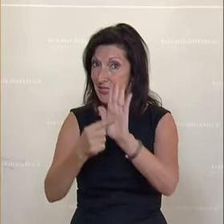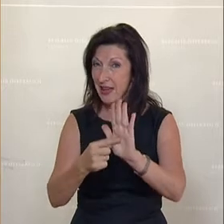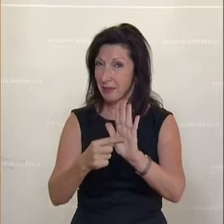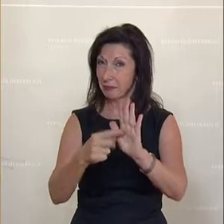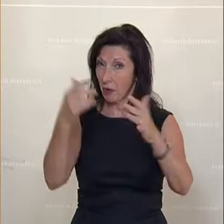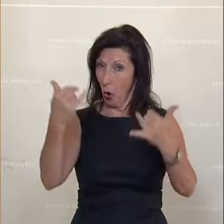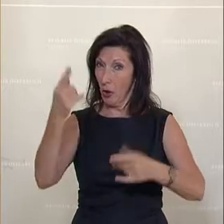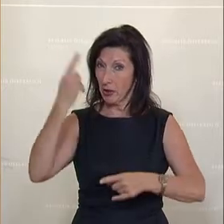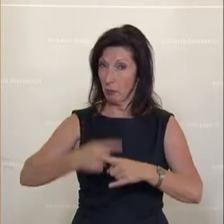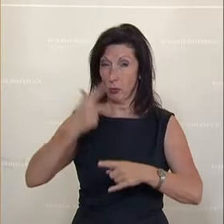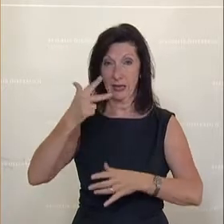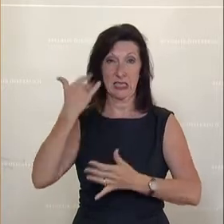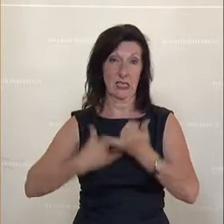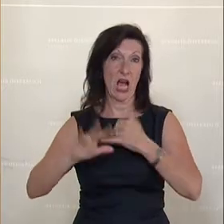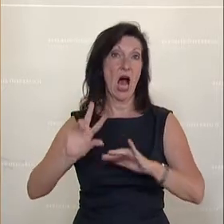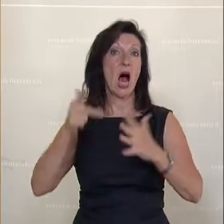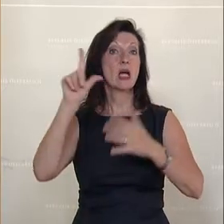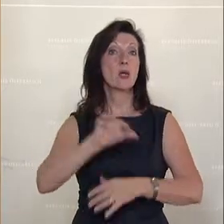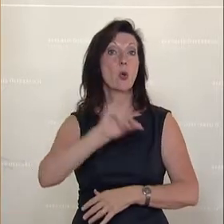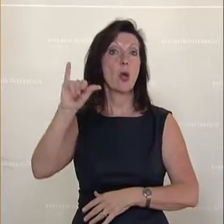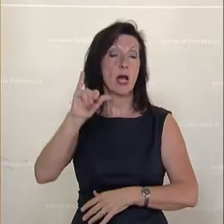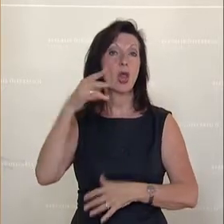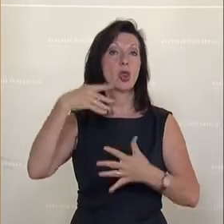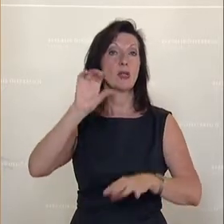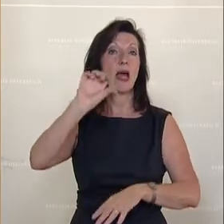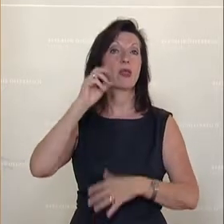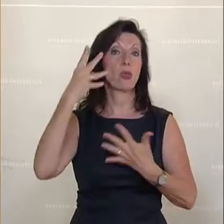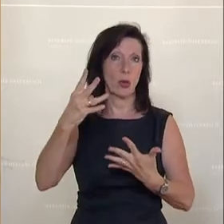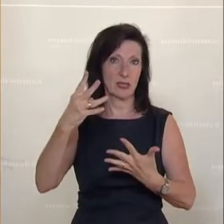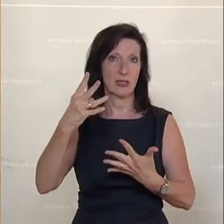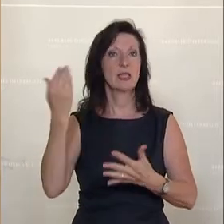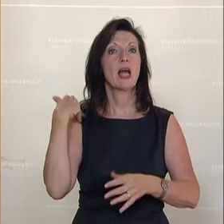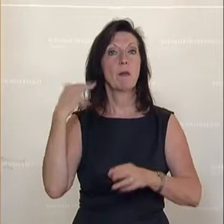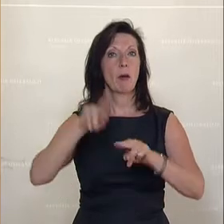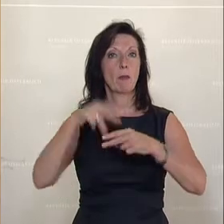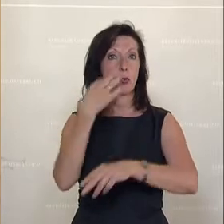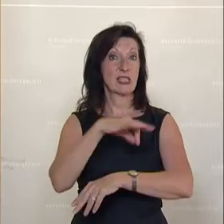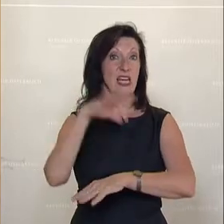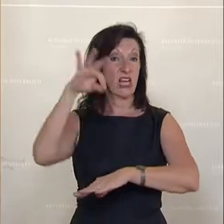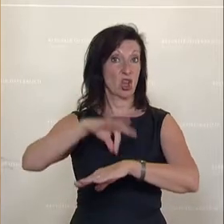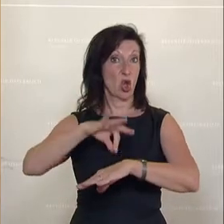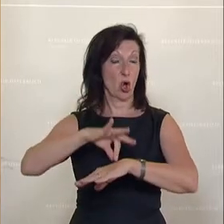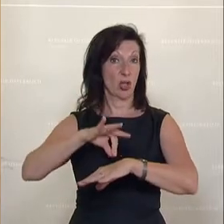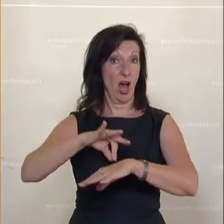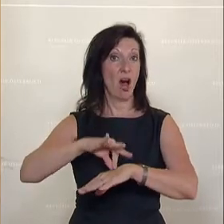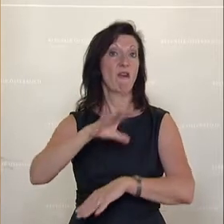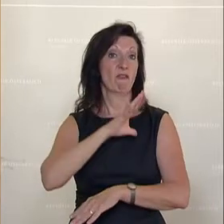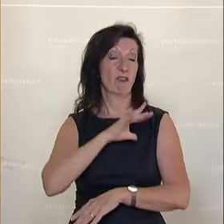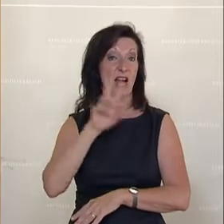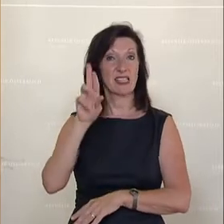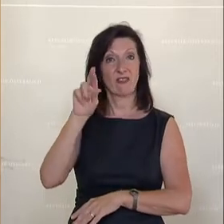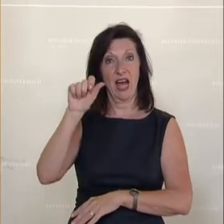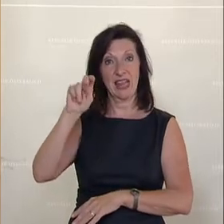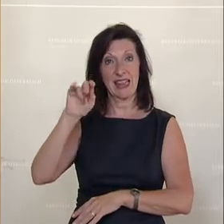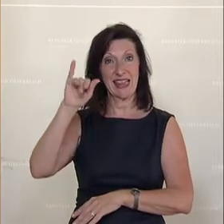30 jahren am 8 juli 19 91 hat bundeskanzler dr franz vranitzky hier im parlament